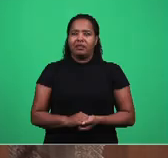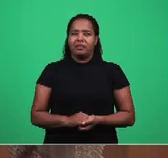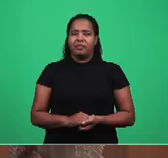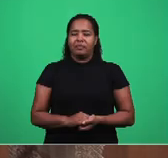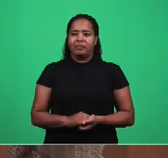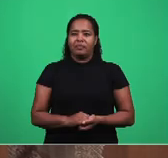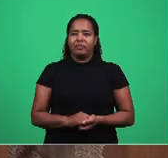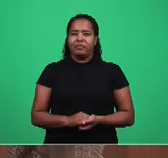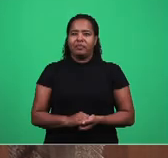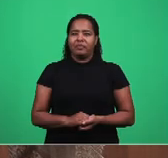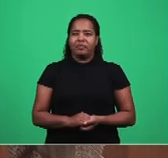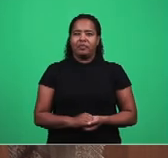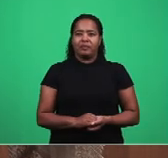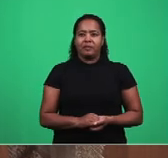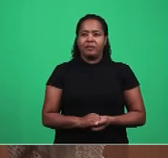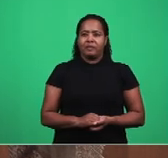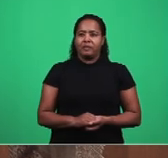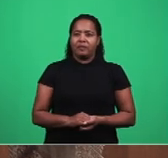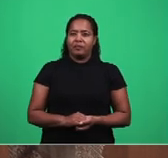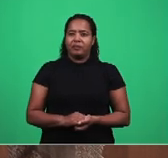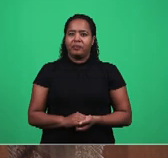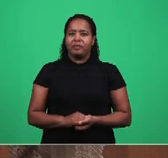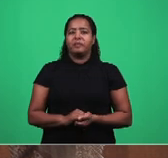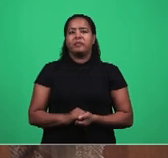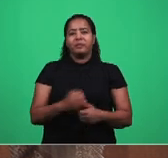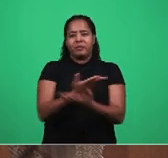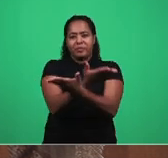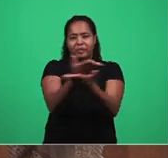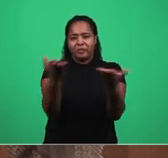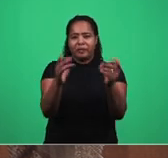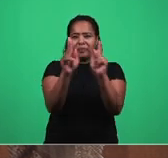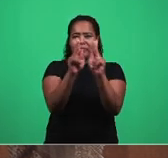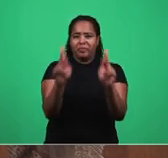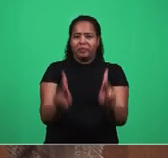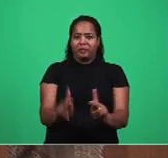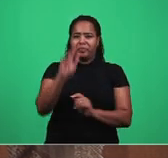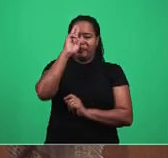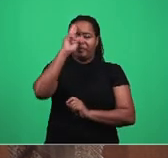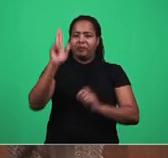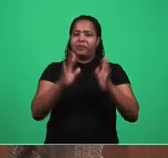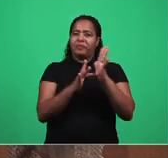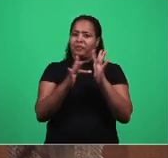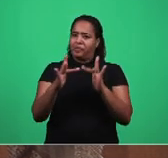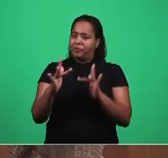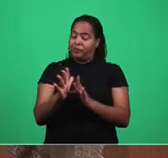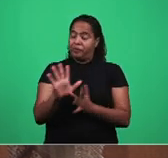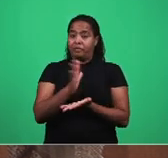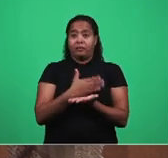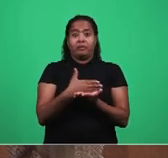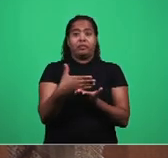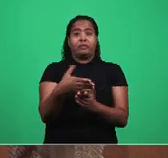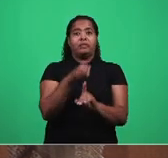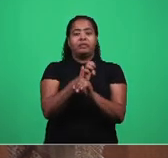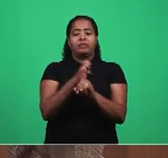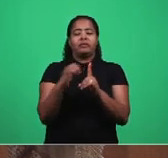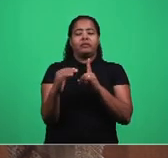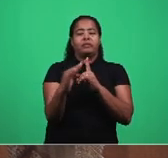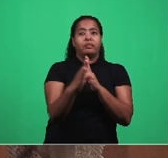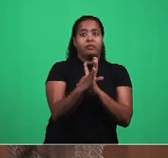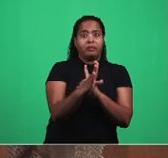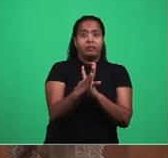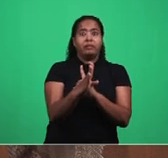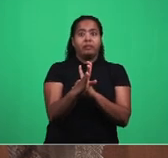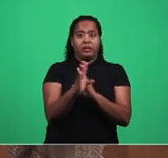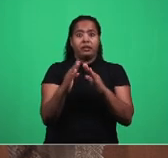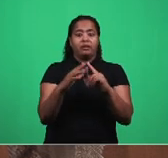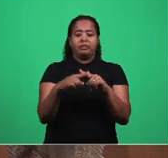Eu saúdo salue a todos com a toutes et à tous dans la paix du Seigneur Jésus. Nous commençons l'école biblique dominicale de l'Église chrétienne Maranatha que